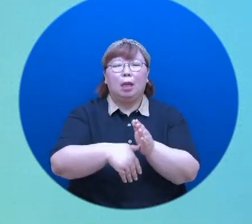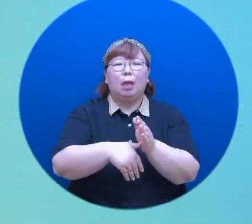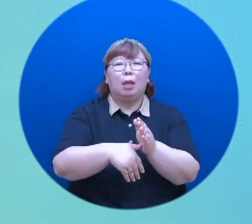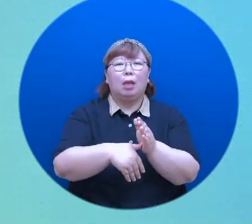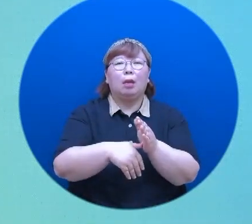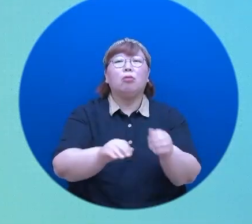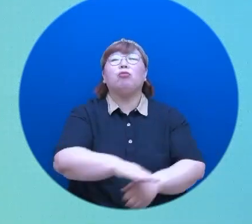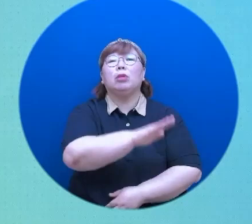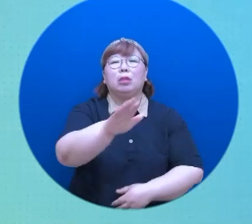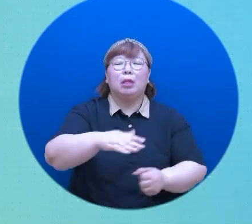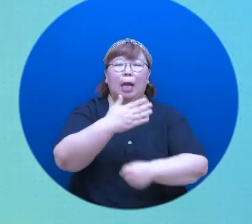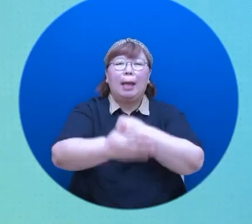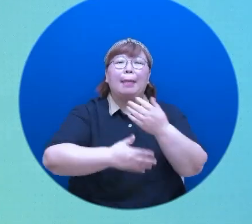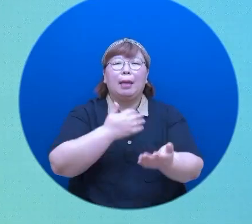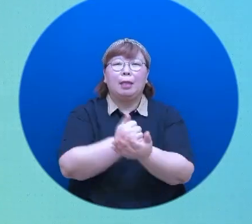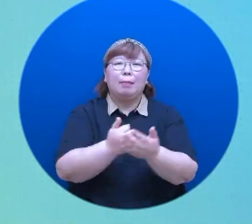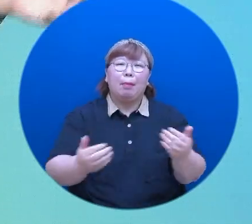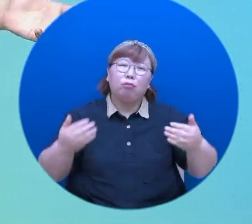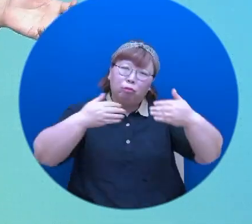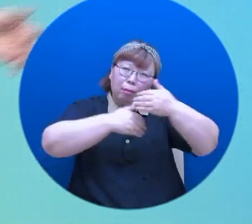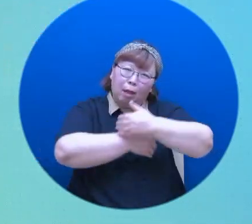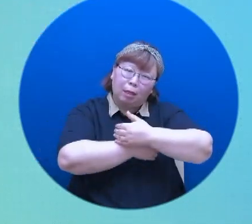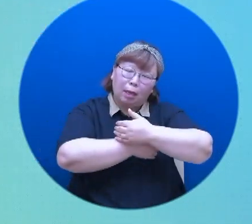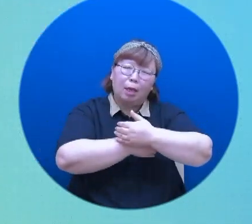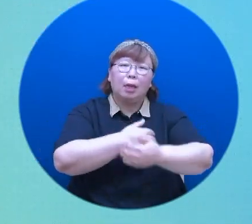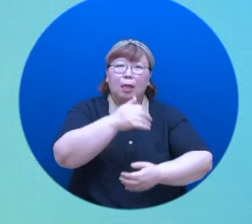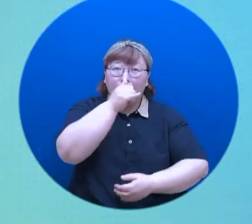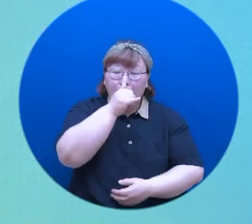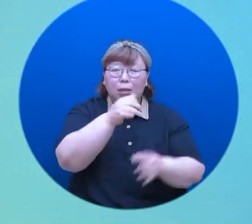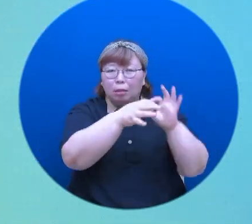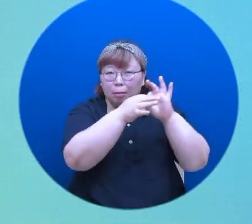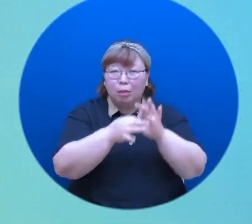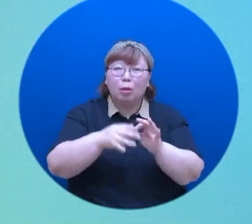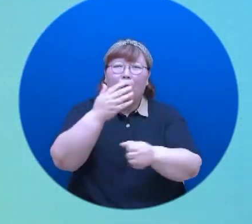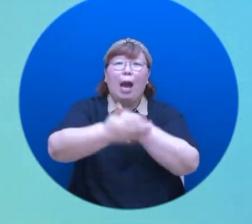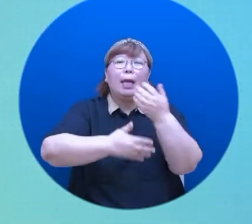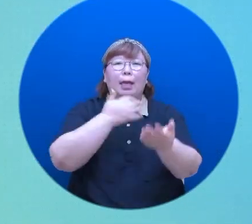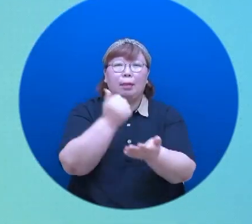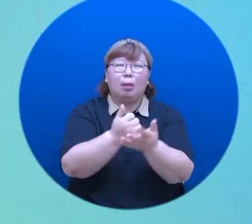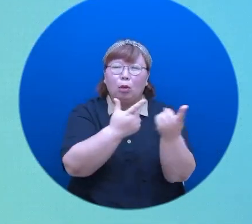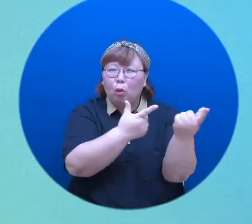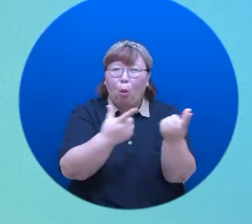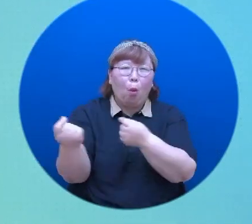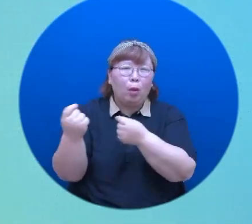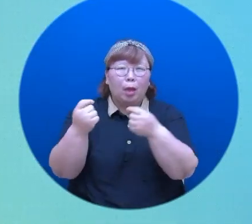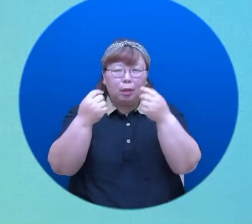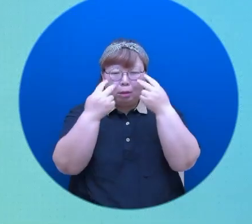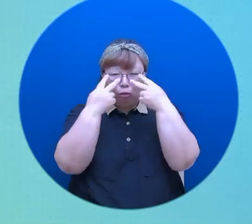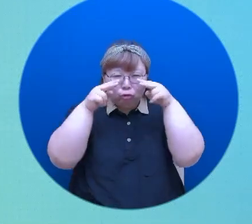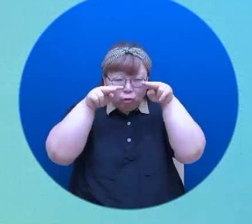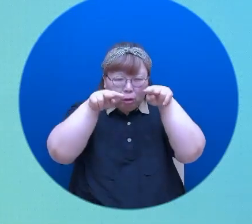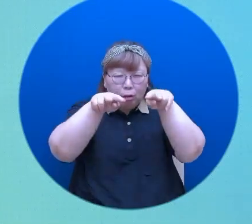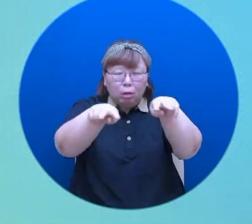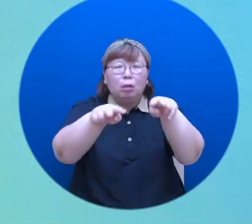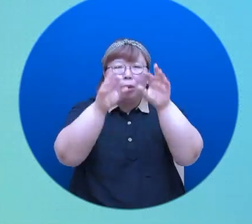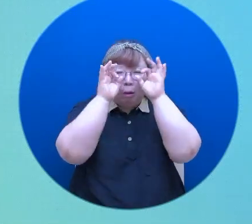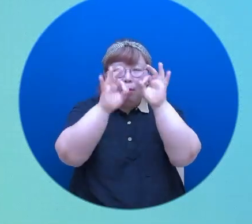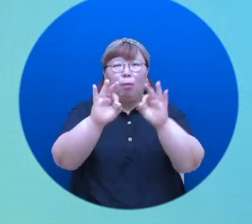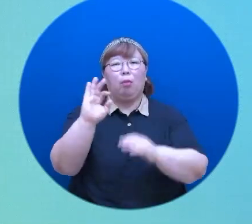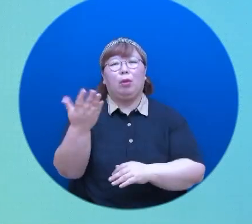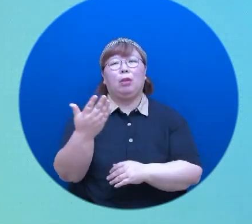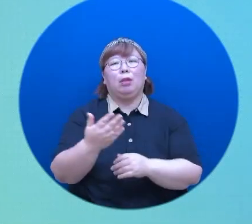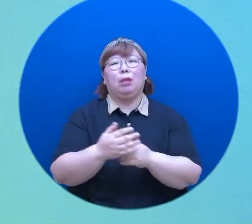비로소 하나님의 품 안에서, 하나님의 높이에서, 하나님의